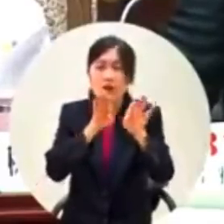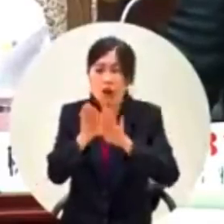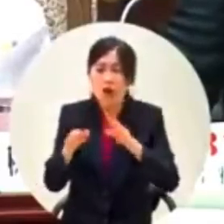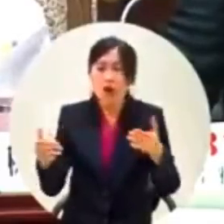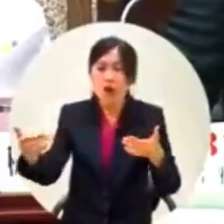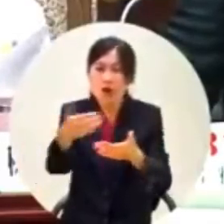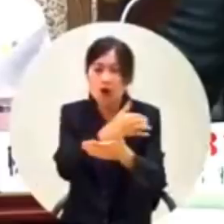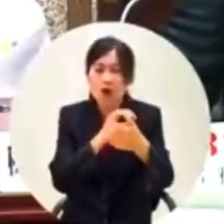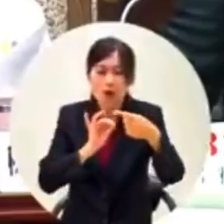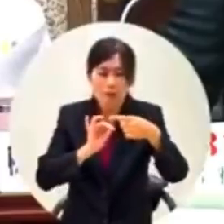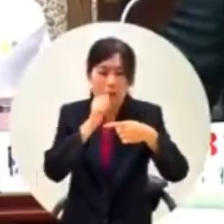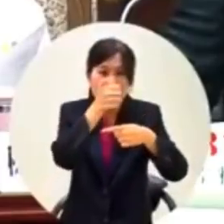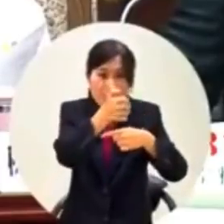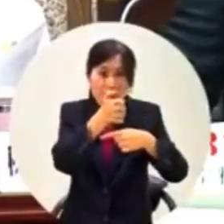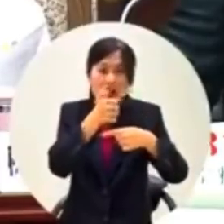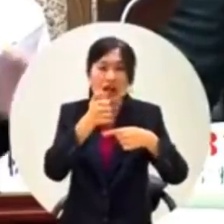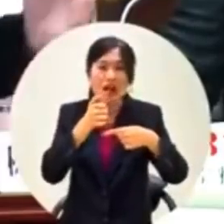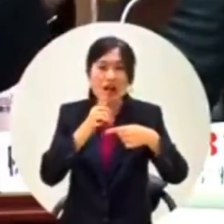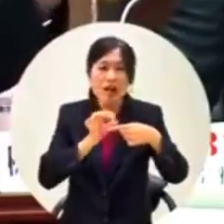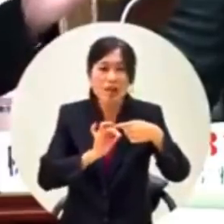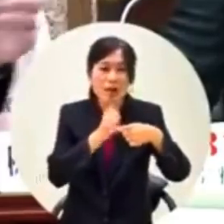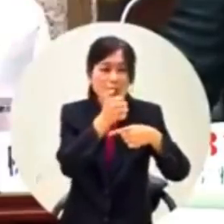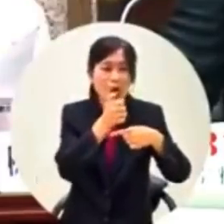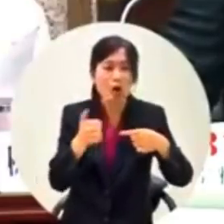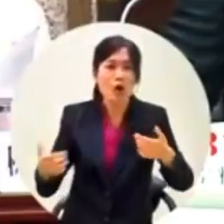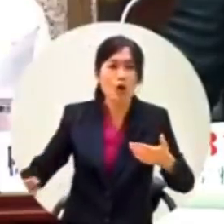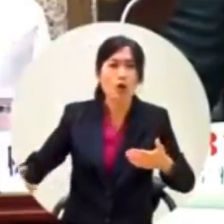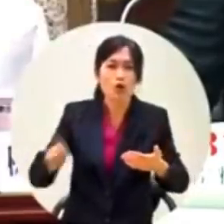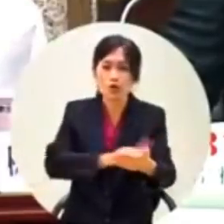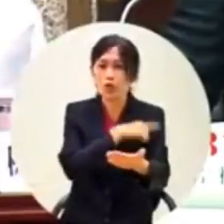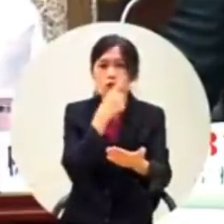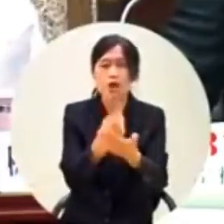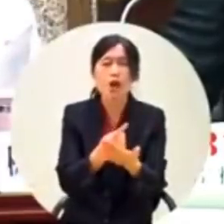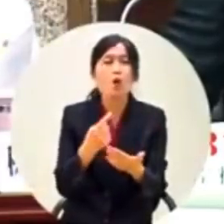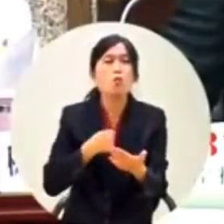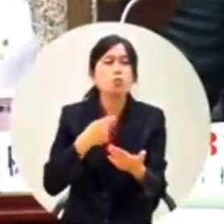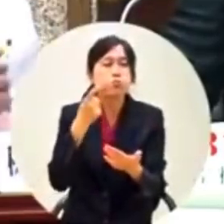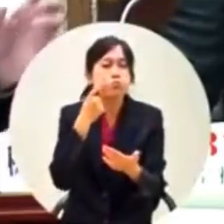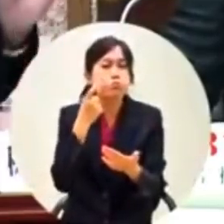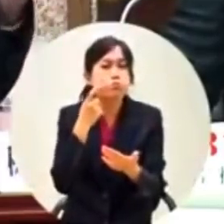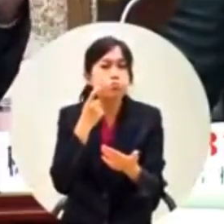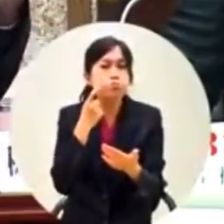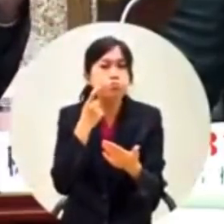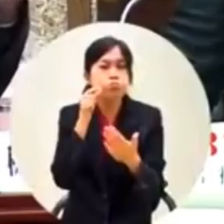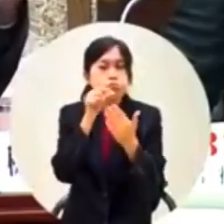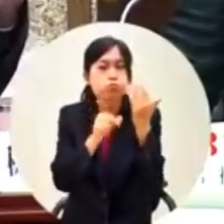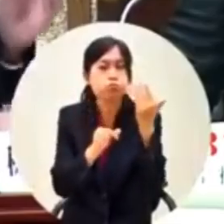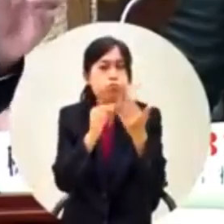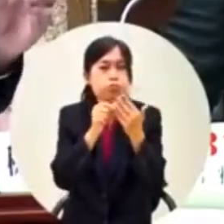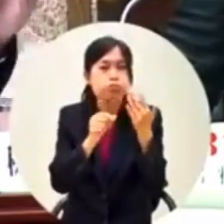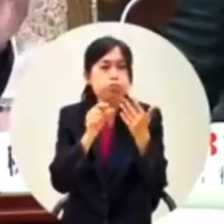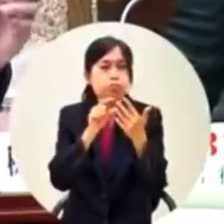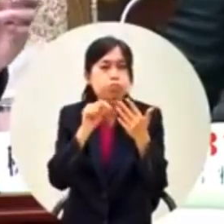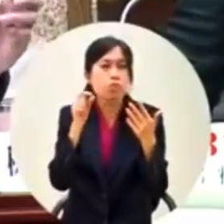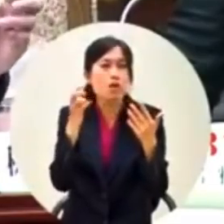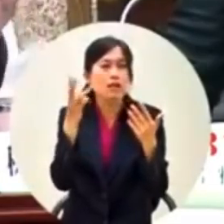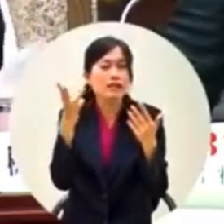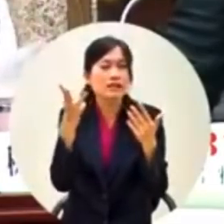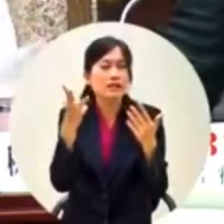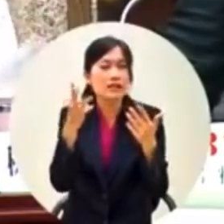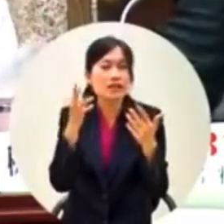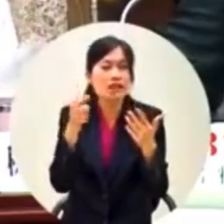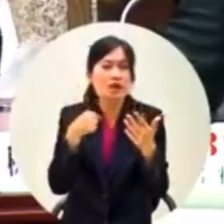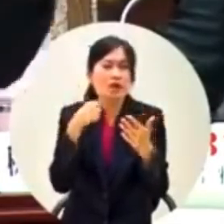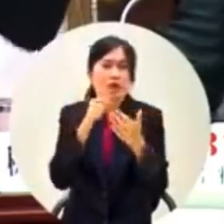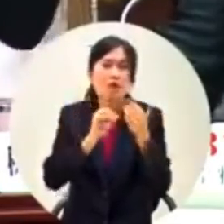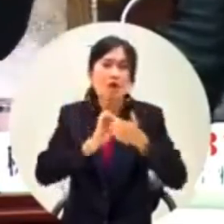50%，50%的全数，我来假设，因为它是税基法33条内底，我没办法取得这规定的石化业的